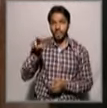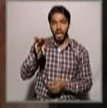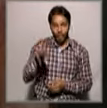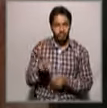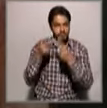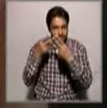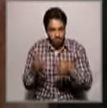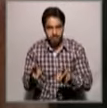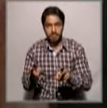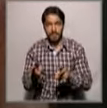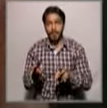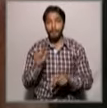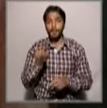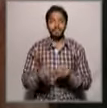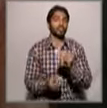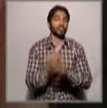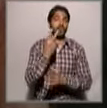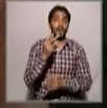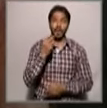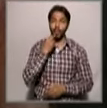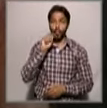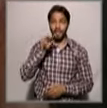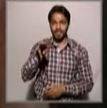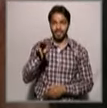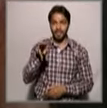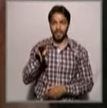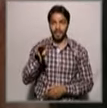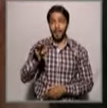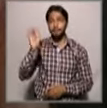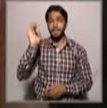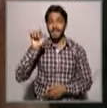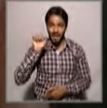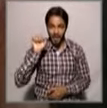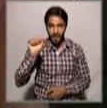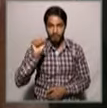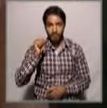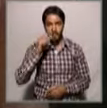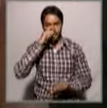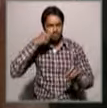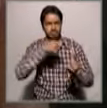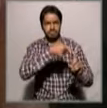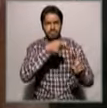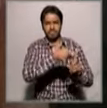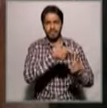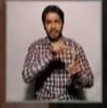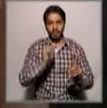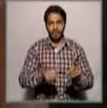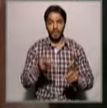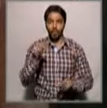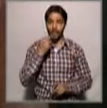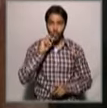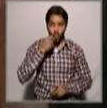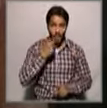ان المدام هتعمل معانا مشاكل كده. تمام. المهم مش عايز يطلع من الشقه، اولا ما فيش فيها